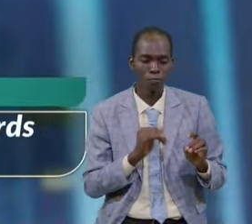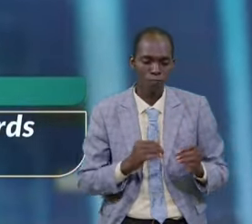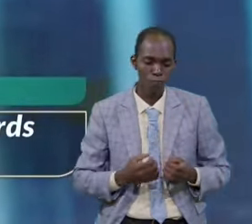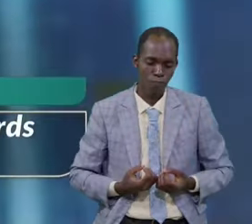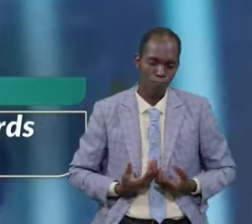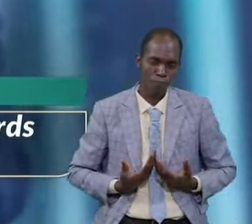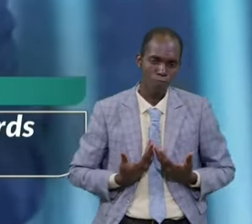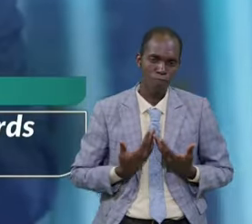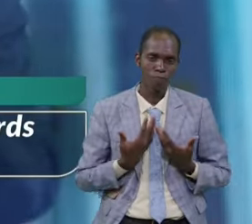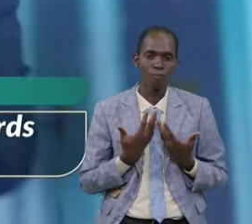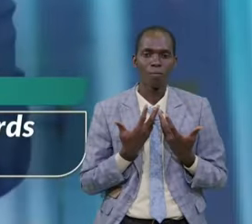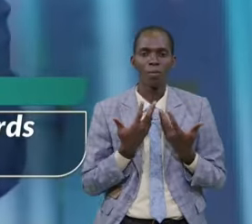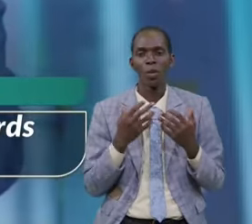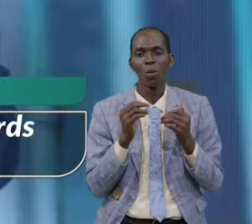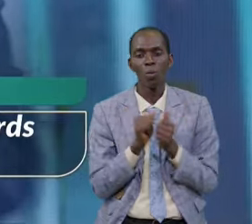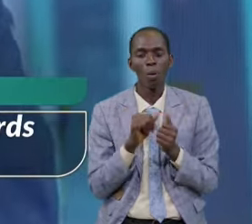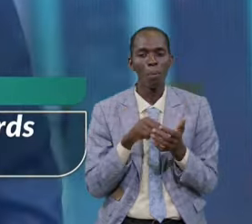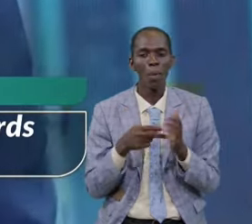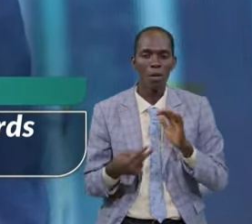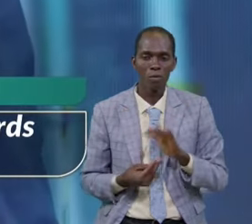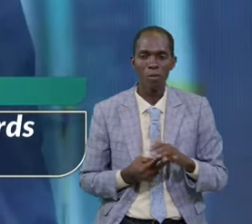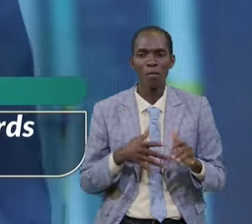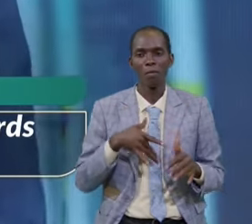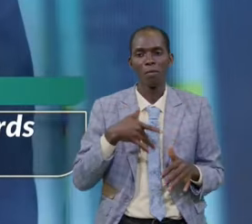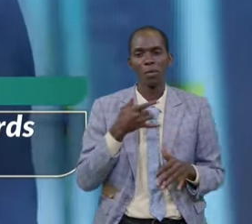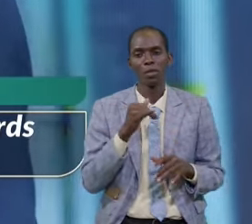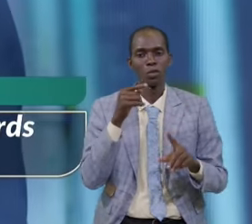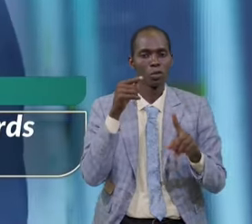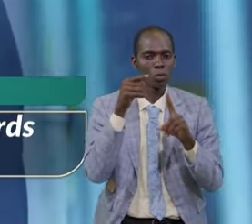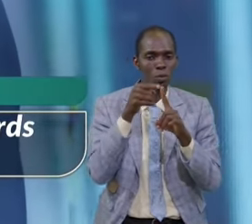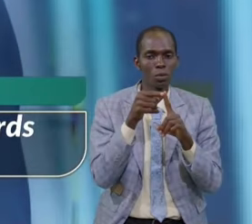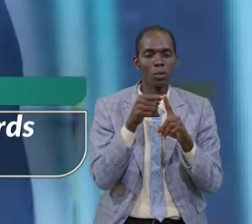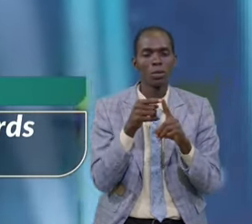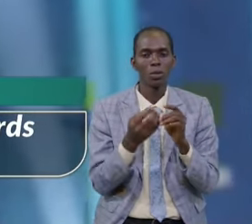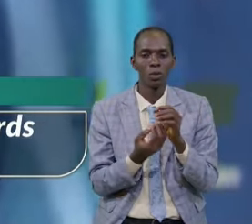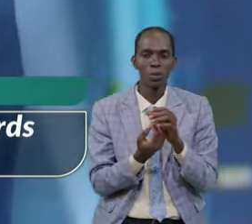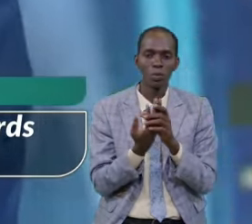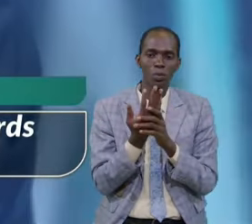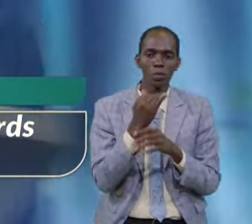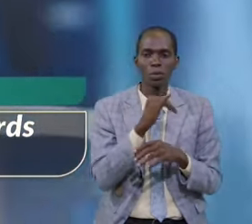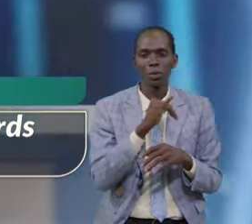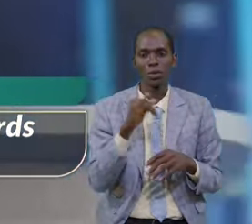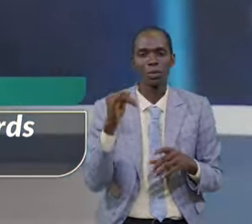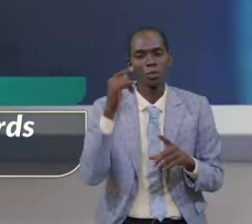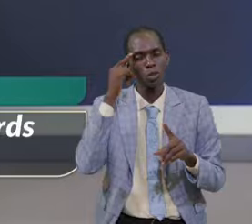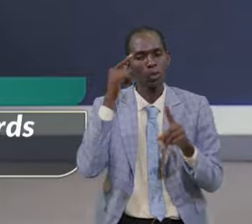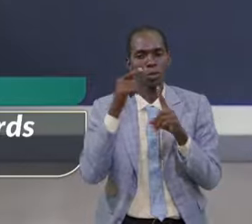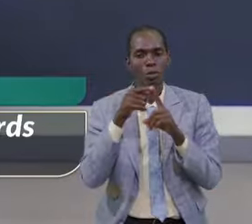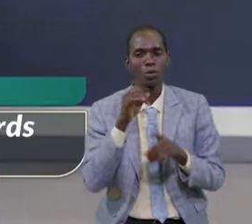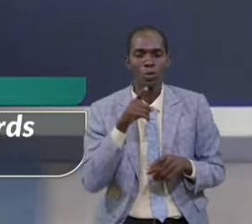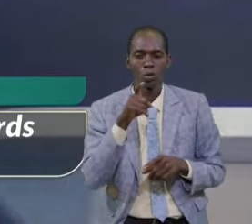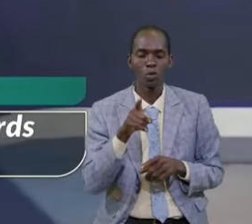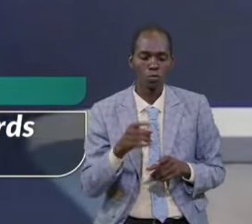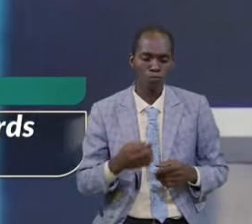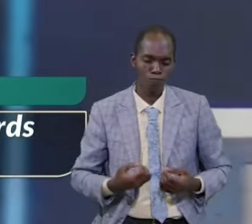avancer, diriger avec des objectifs significatifs pour la croissance. Vous devez